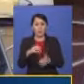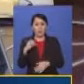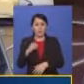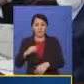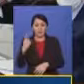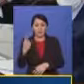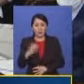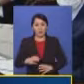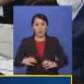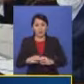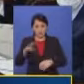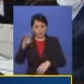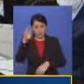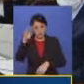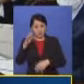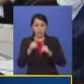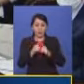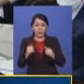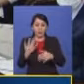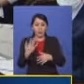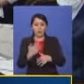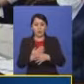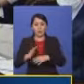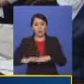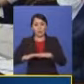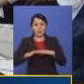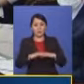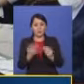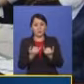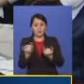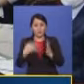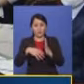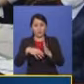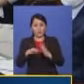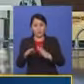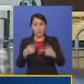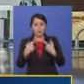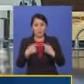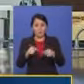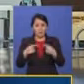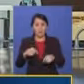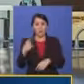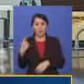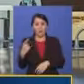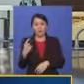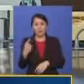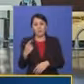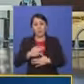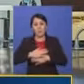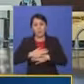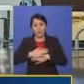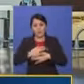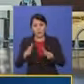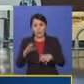мүше мемлекеттердің экономикалық өсуіне ықпалдасу және инвестициялық қызметті жүзеге асыру арқылы сауда экономикалық байланыстарды кеңейту. Бұл